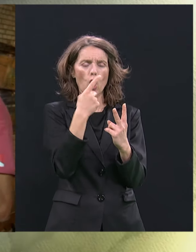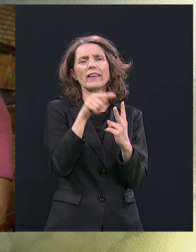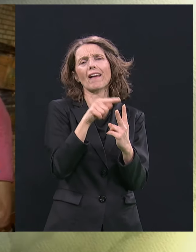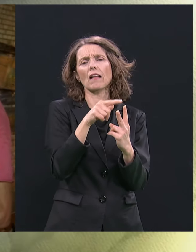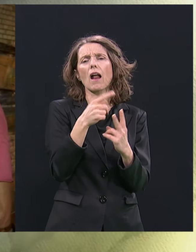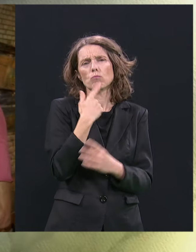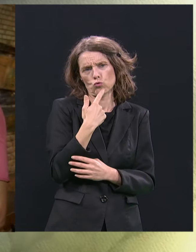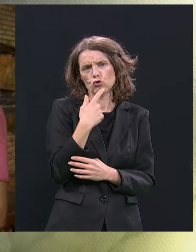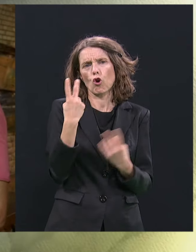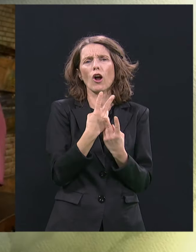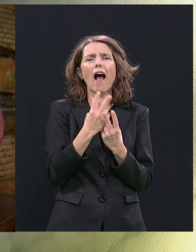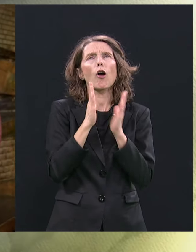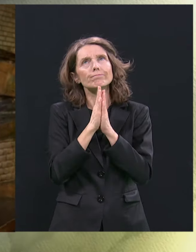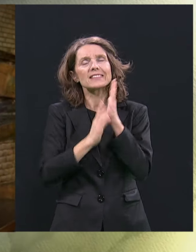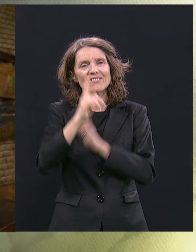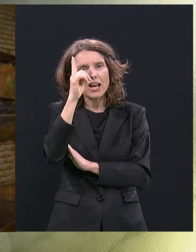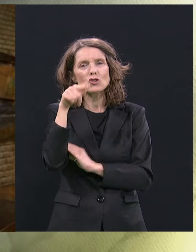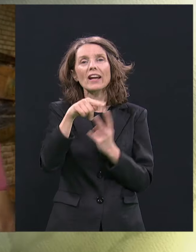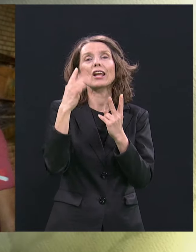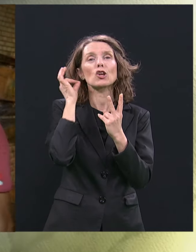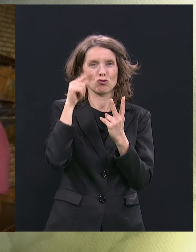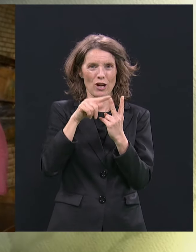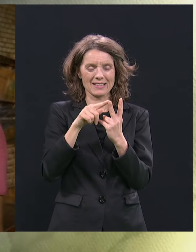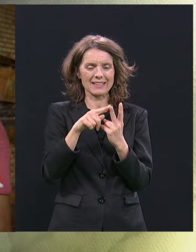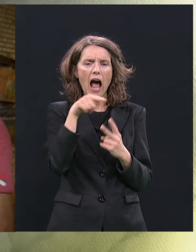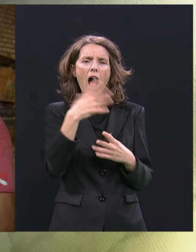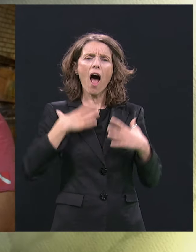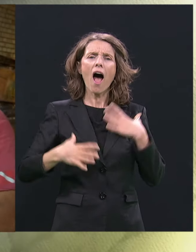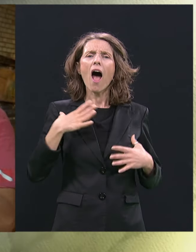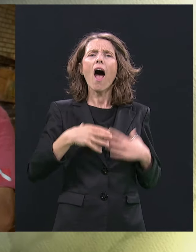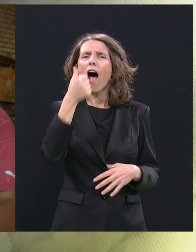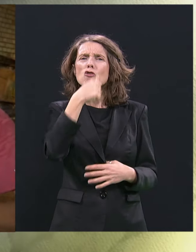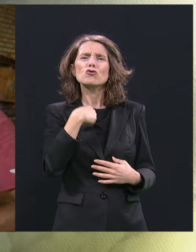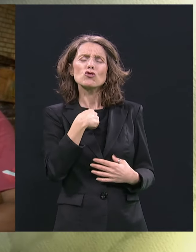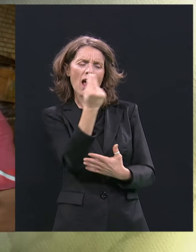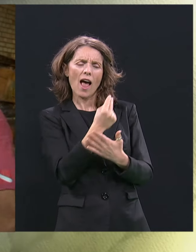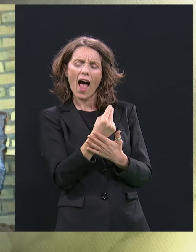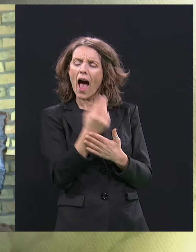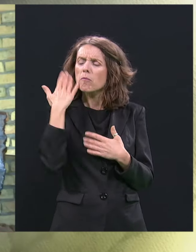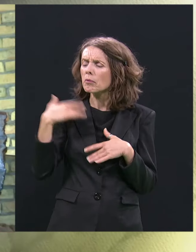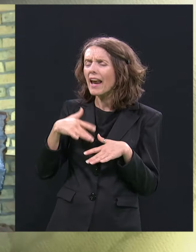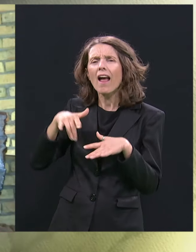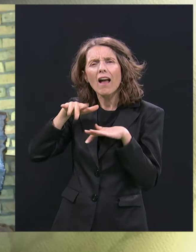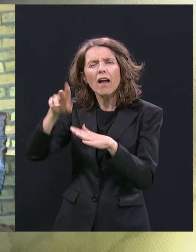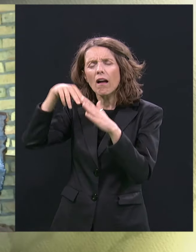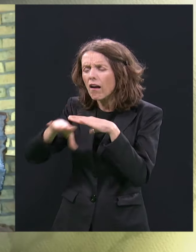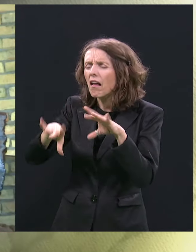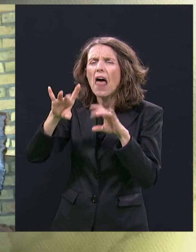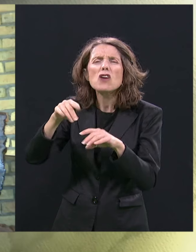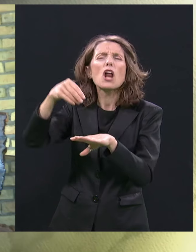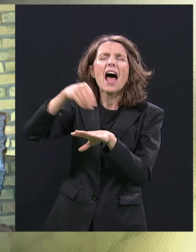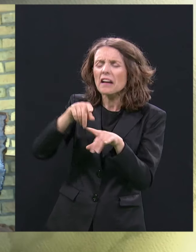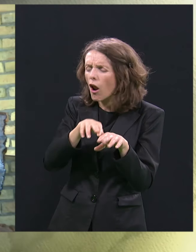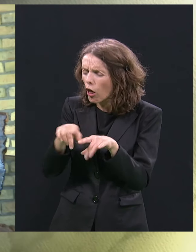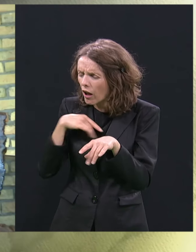par, koji su opremljeni s opremom koja je pronađena na našem terenu tu. Slavili su